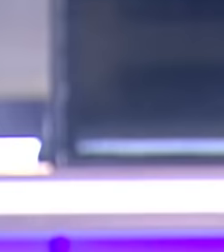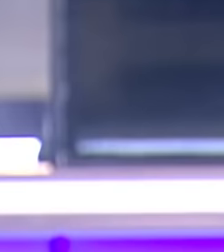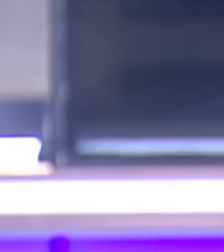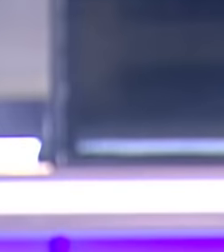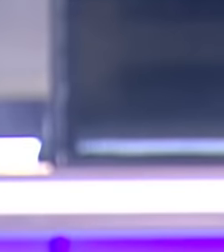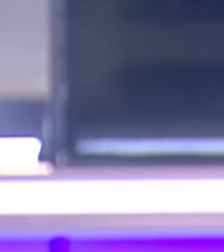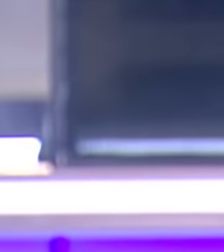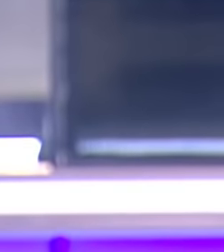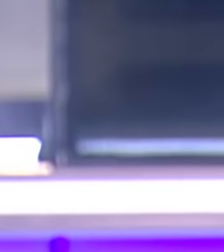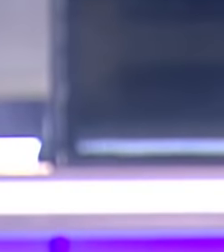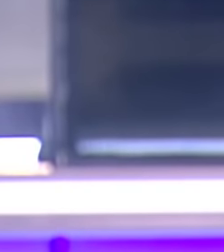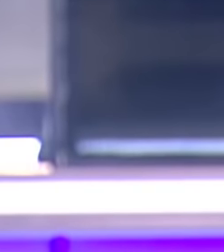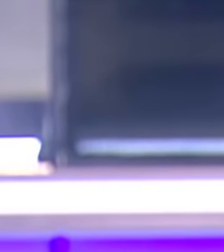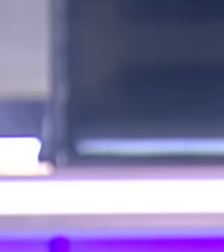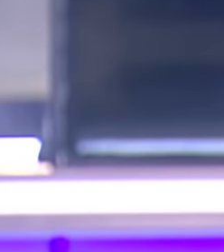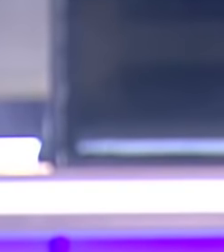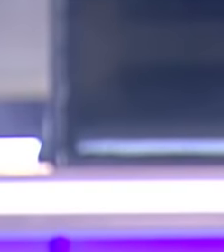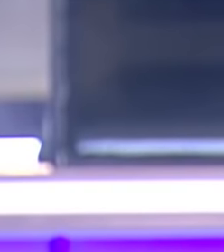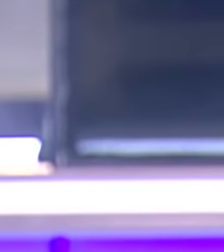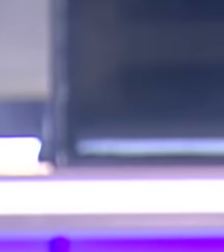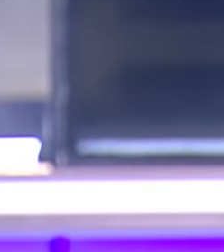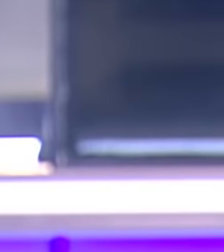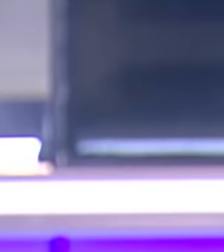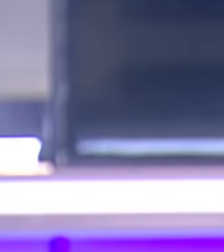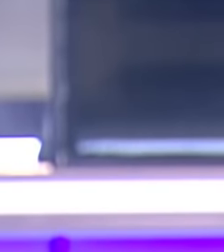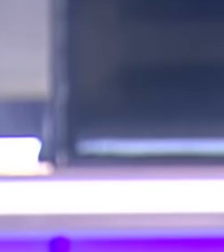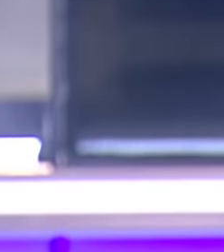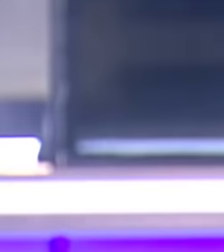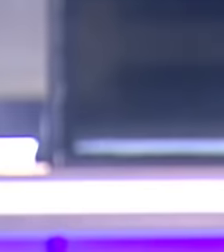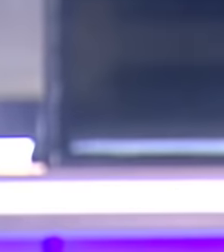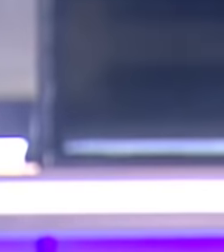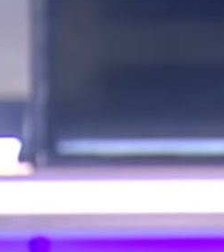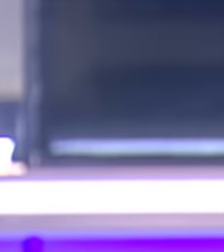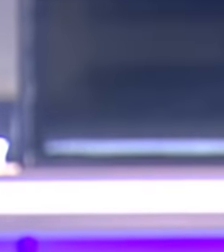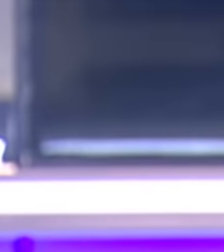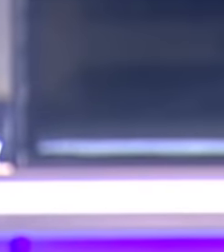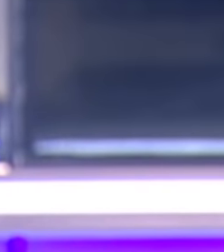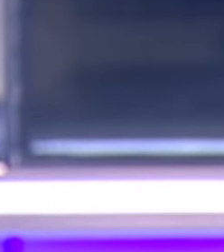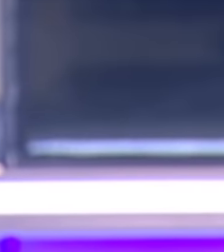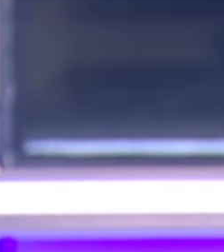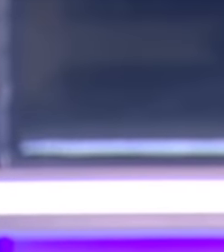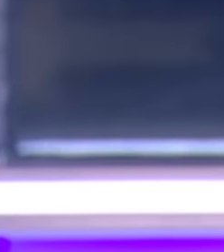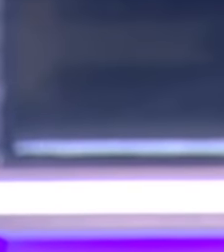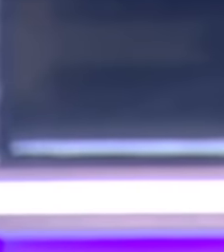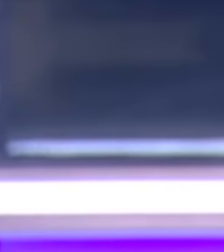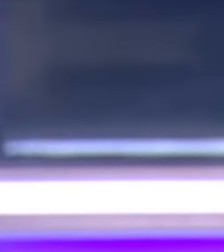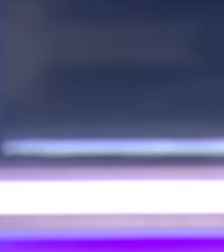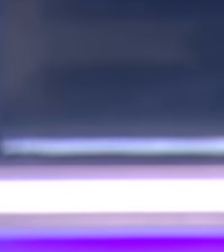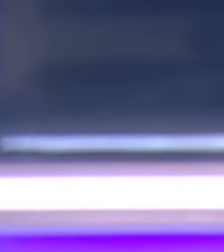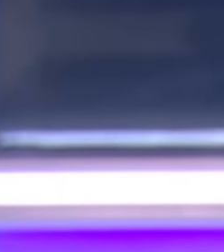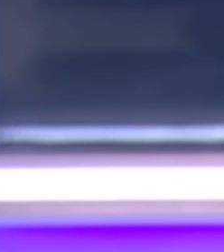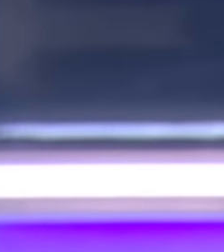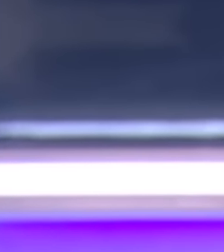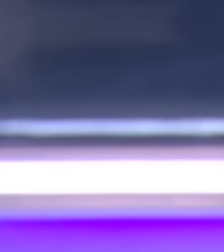מצב קשה, כאמור, 172, רחוק מקצה הספיקה של מערכת הבריאות, אבל לא לוקחים סיכונים. הנה הפרטים בכתבה